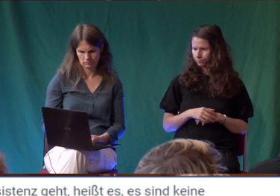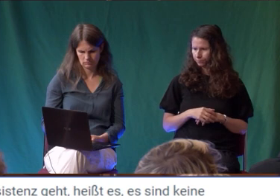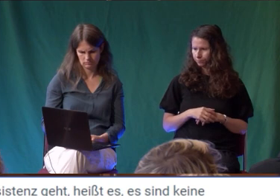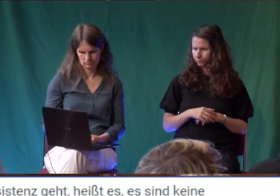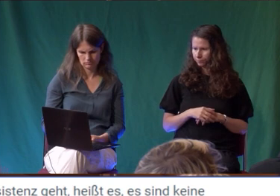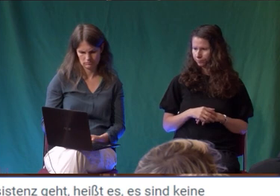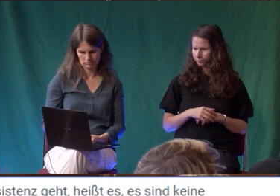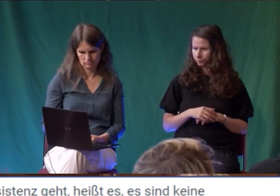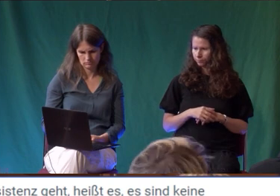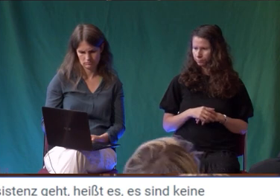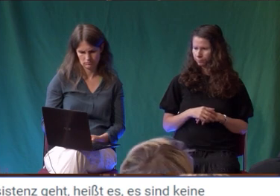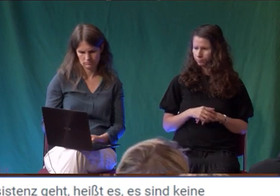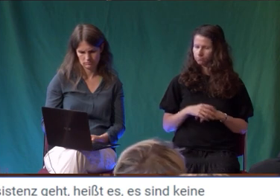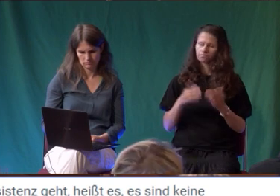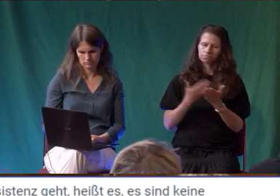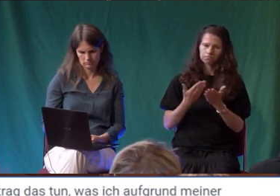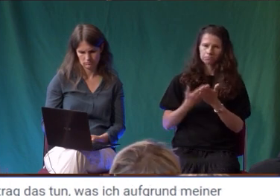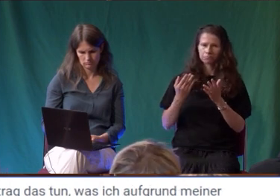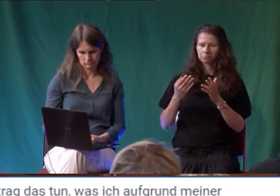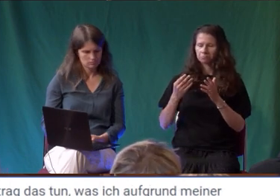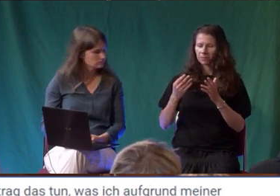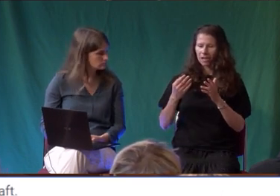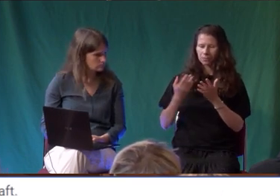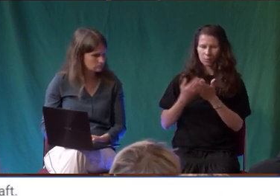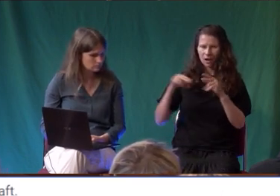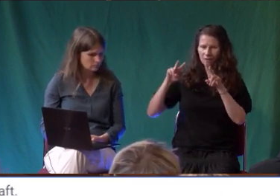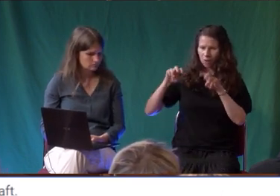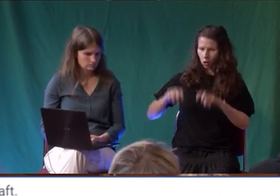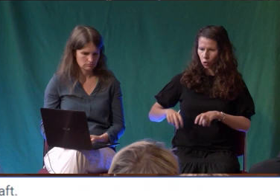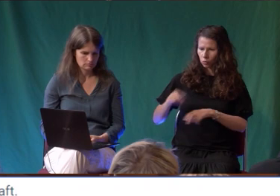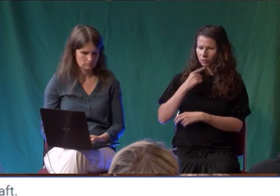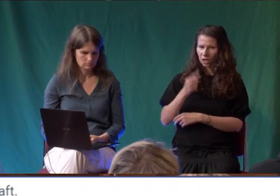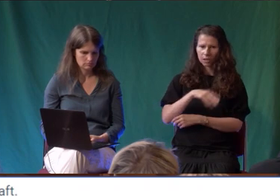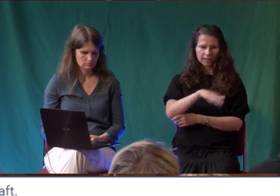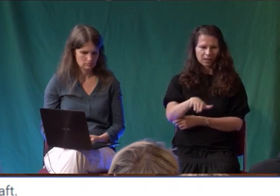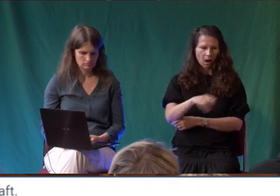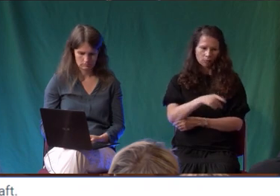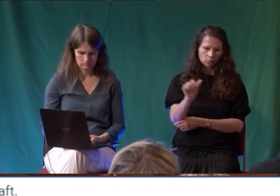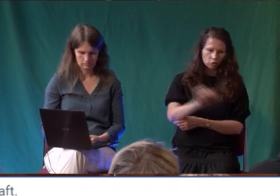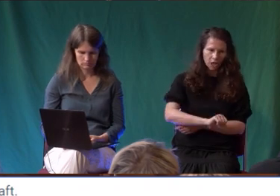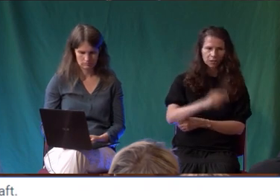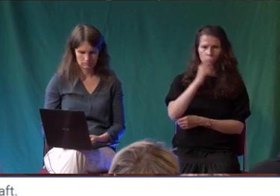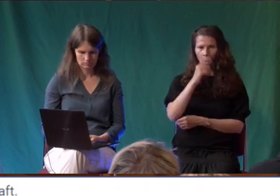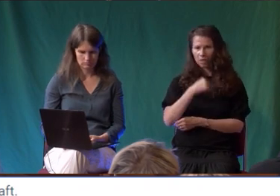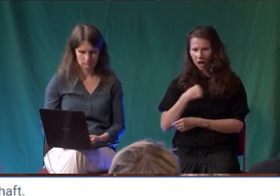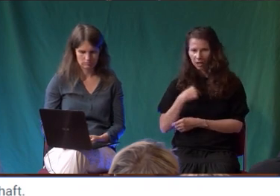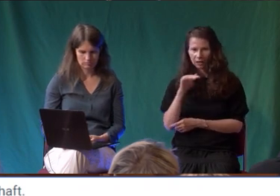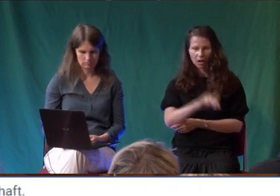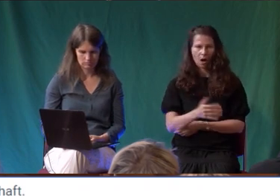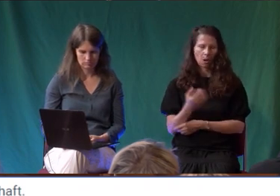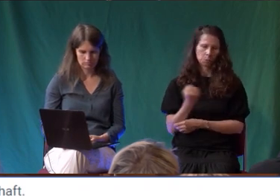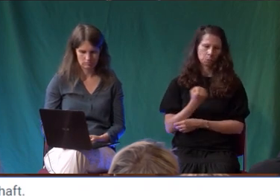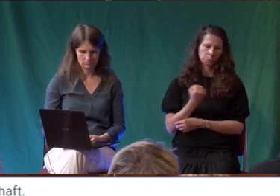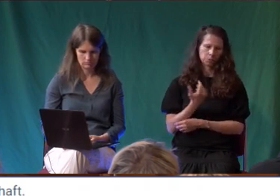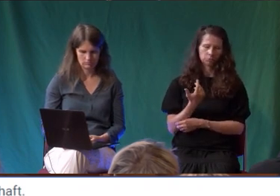die Forschung Teile der Forschung haben wir behauptet es geht den Kindern schlecht sie hätten nur Nachteile ich habe